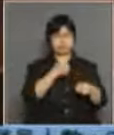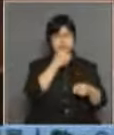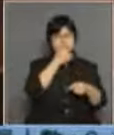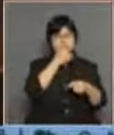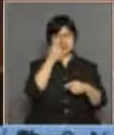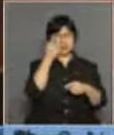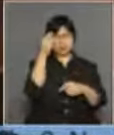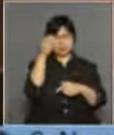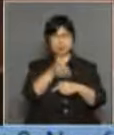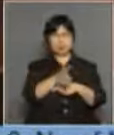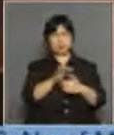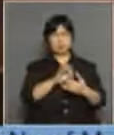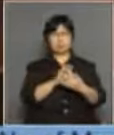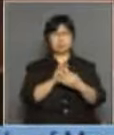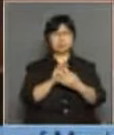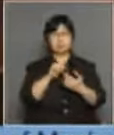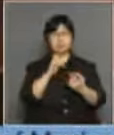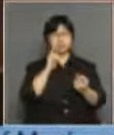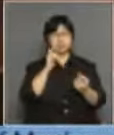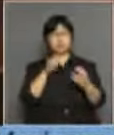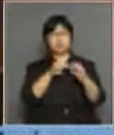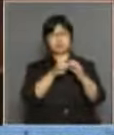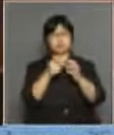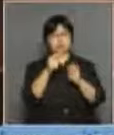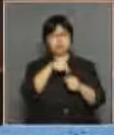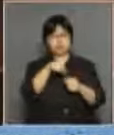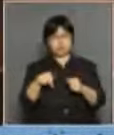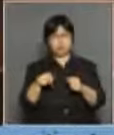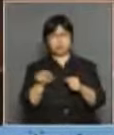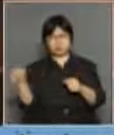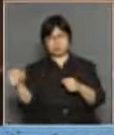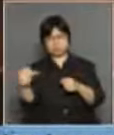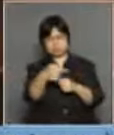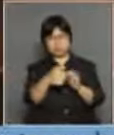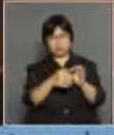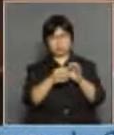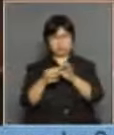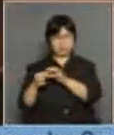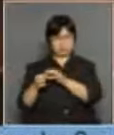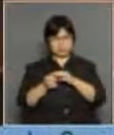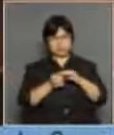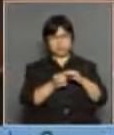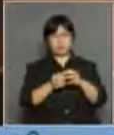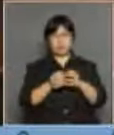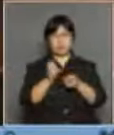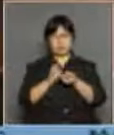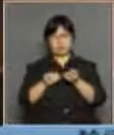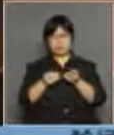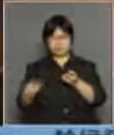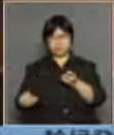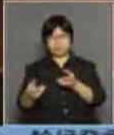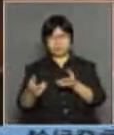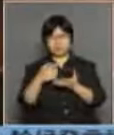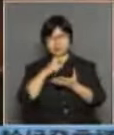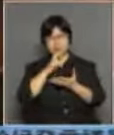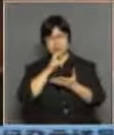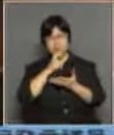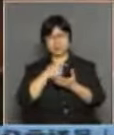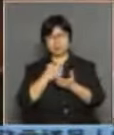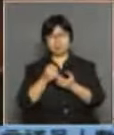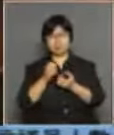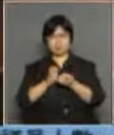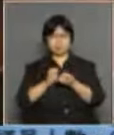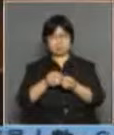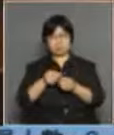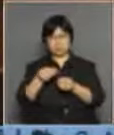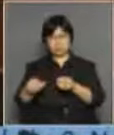單向的關係，而是一個雙向甚至是多向的關係，他們都是資訊提供者，都是節目提供者。即我自